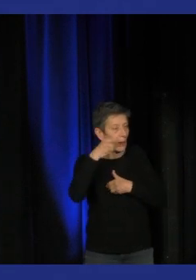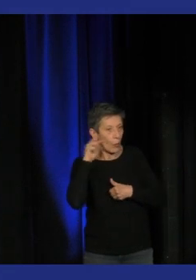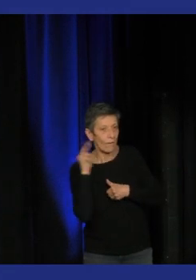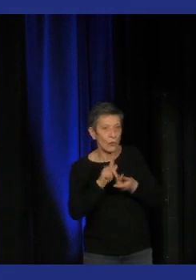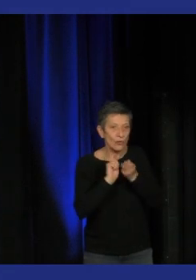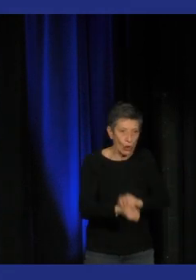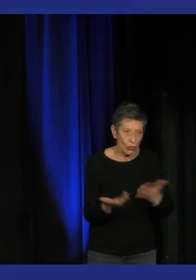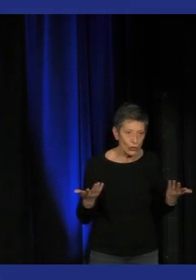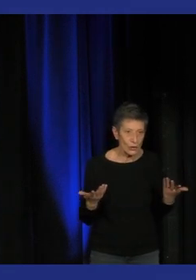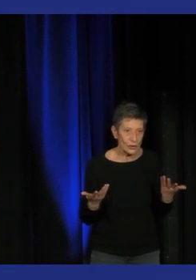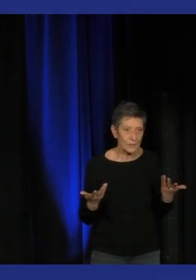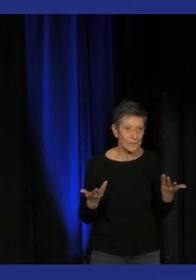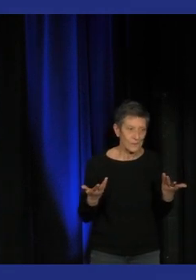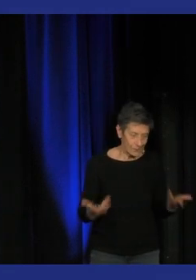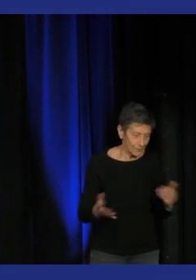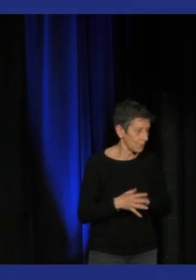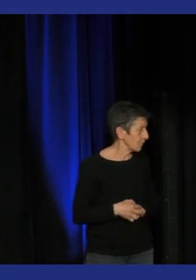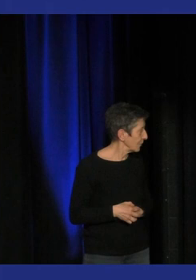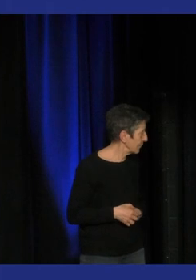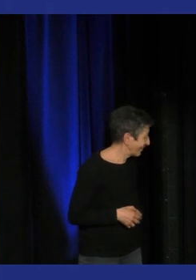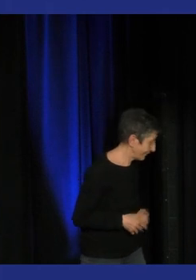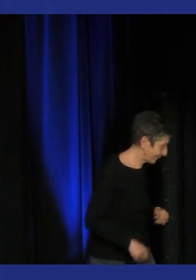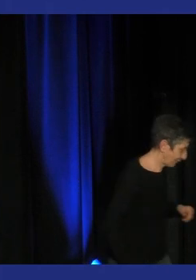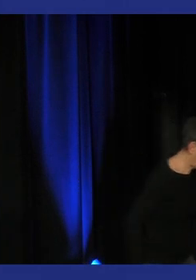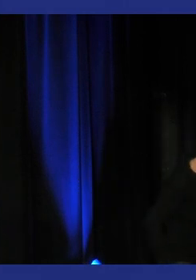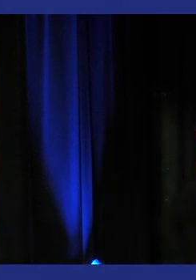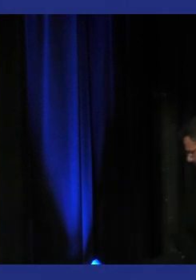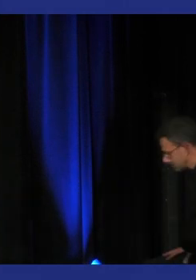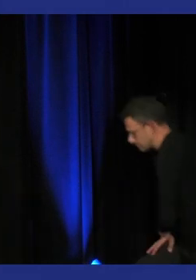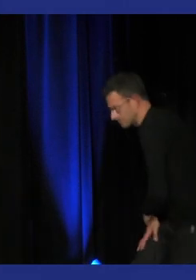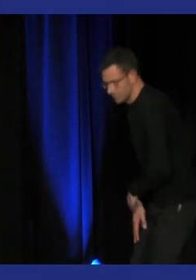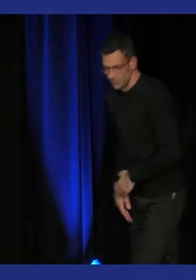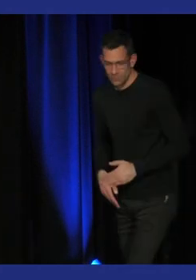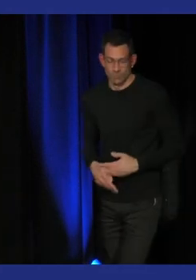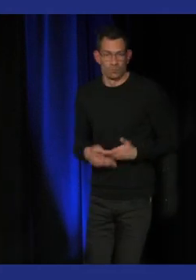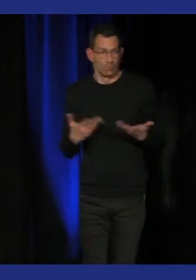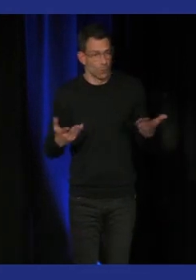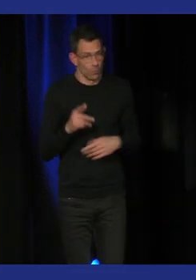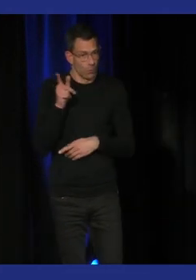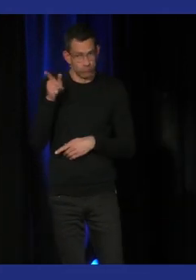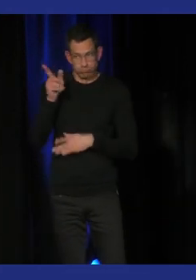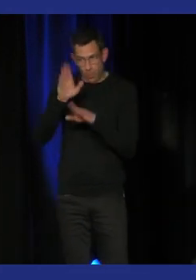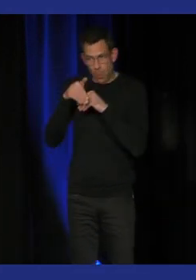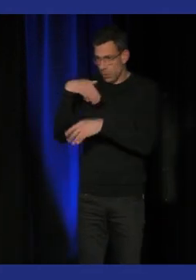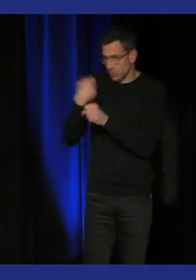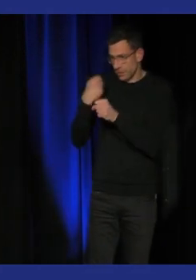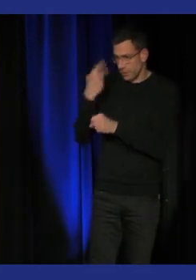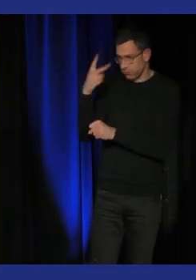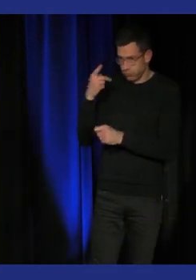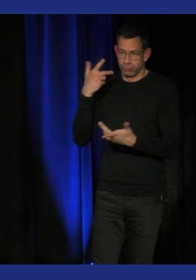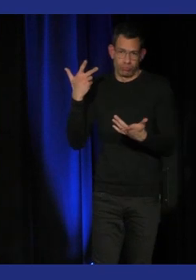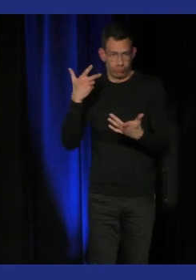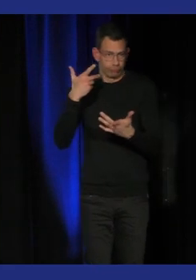on lui demande de jouer un rôle qui n'est pas le sien. Voilà. Il va être dans son rôle de travailler en tant qu'architecte à faire un bâtiment